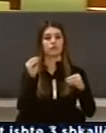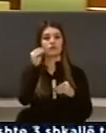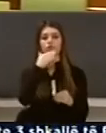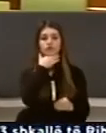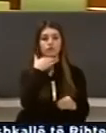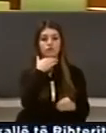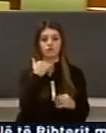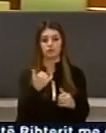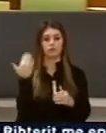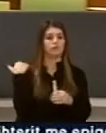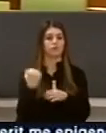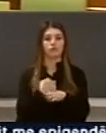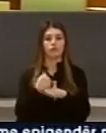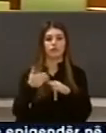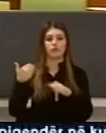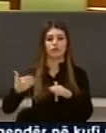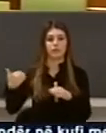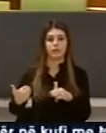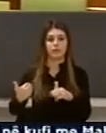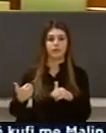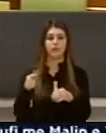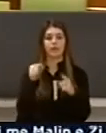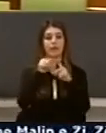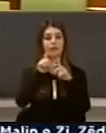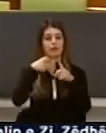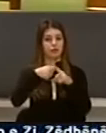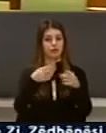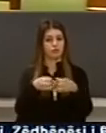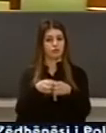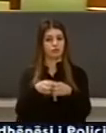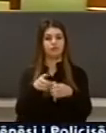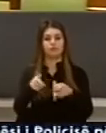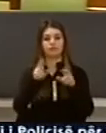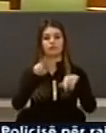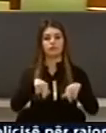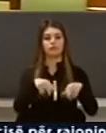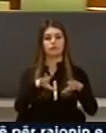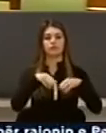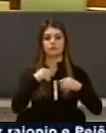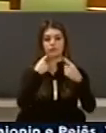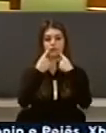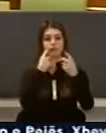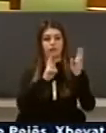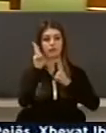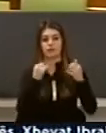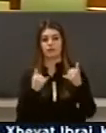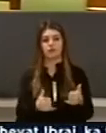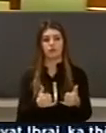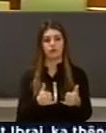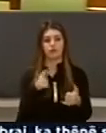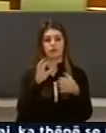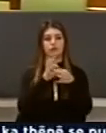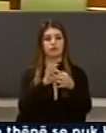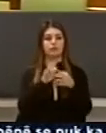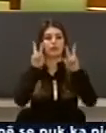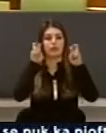sidomos muajt e fundit, grupi parlamentar i Partisë Demokratike të Kosovës e mirëpret debatin e sotëm parlamentar që lidhet me